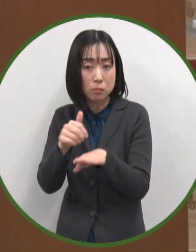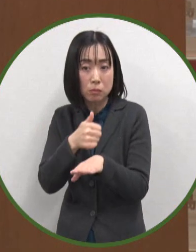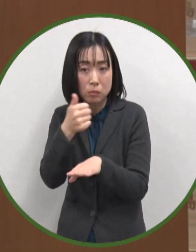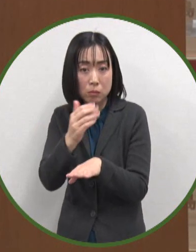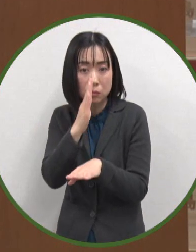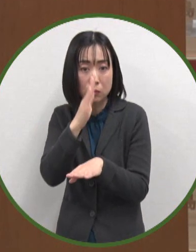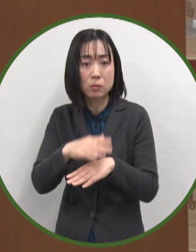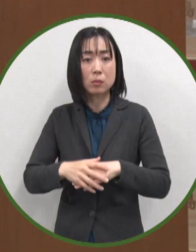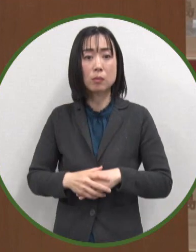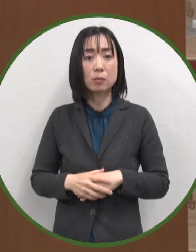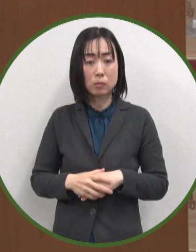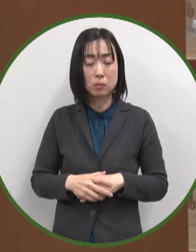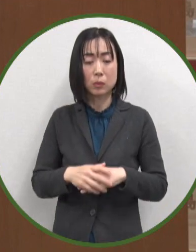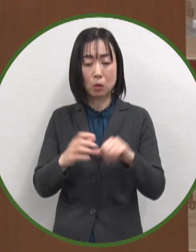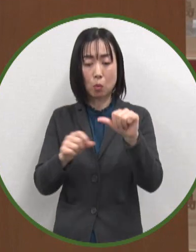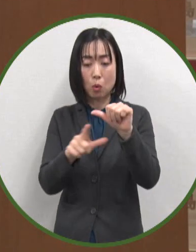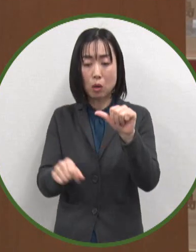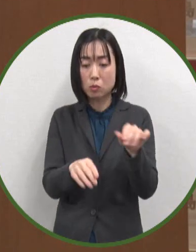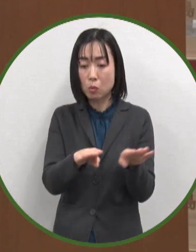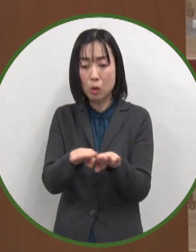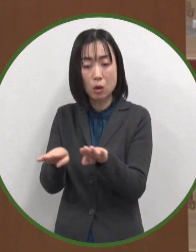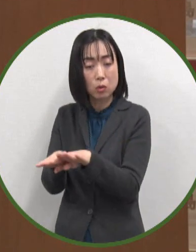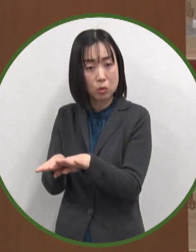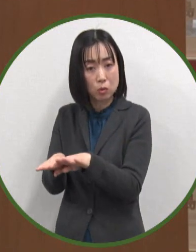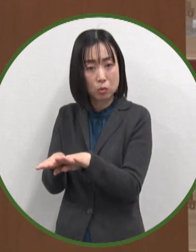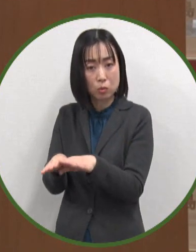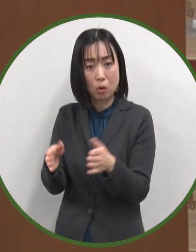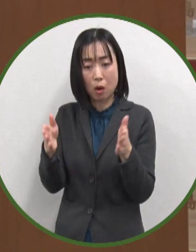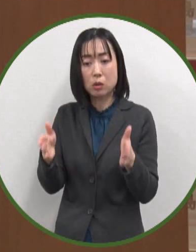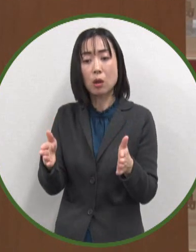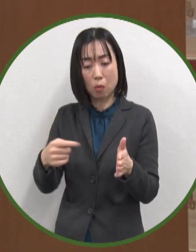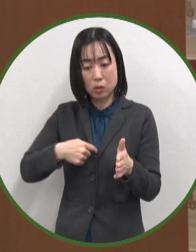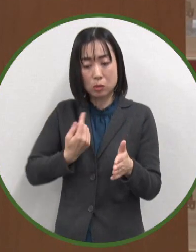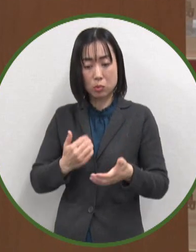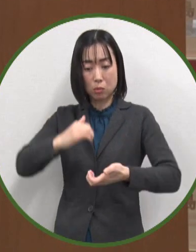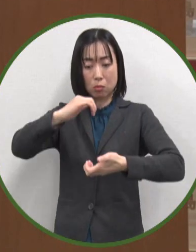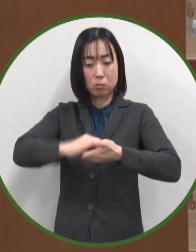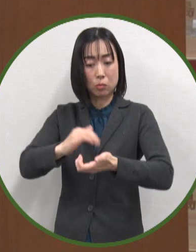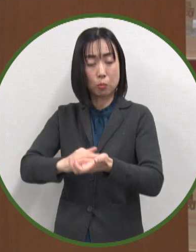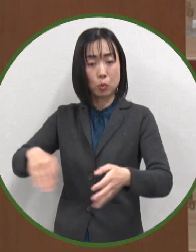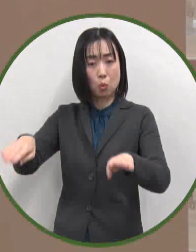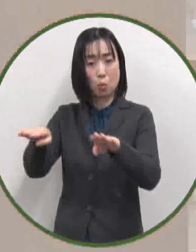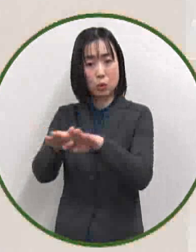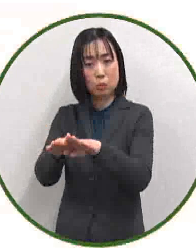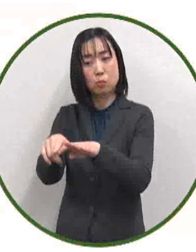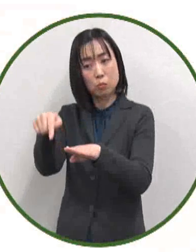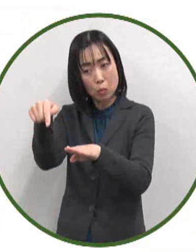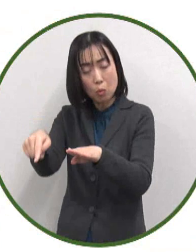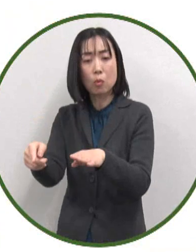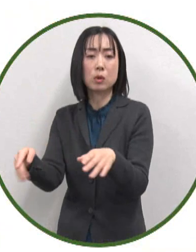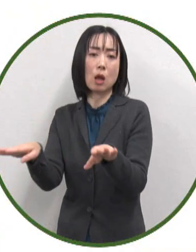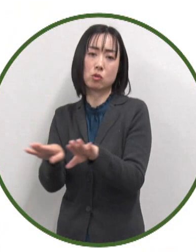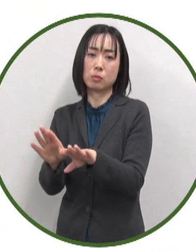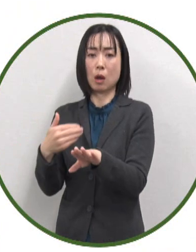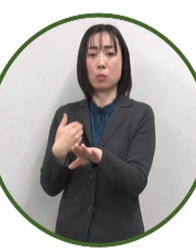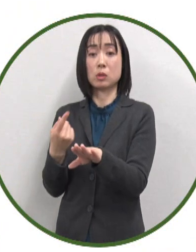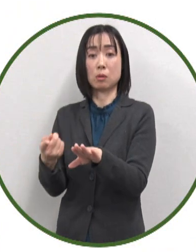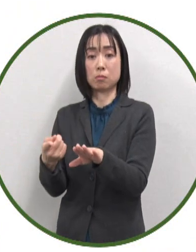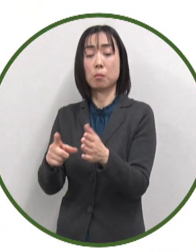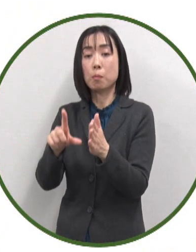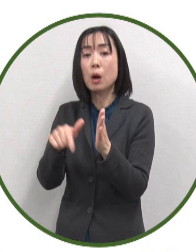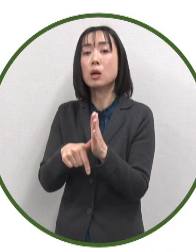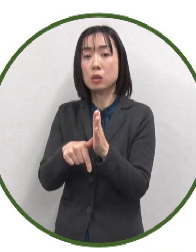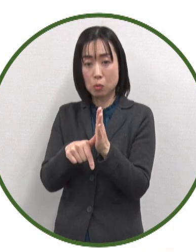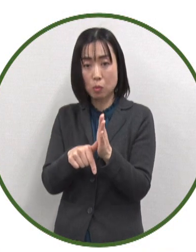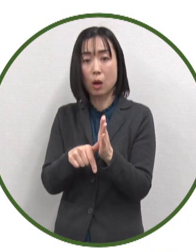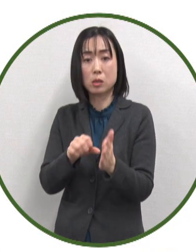なお連休中はですね、かかりつけ医がお休みということもあるかもしれませんが、その場合には積極ガードダイヤルにお電